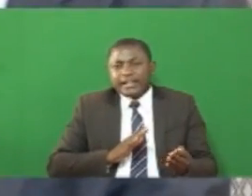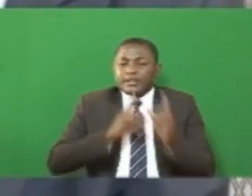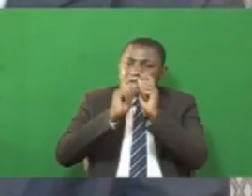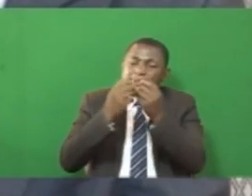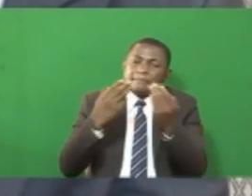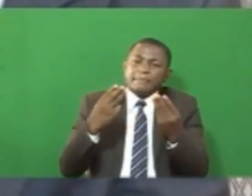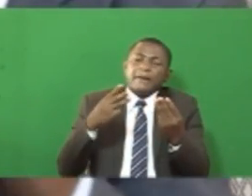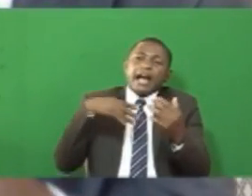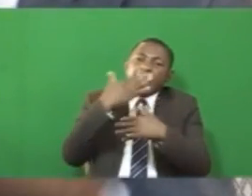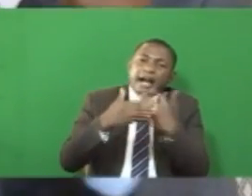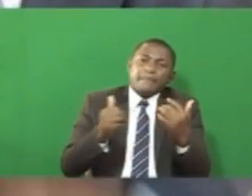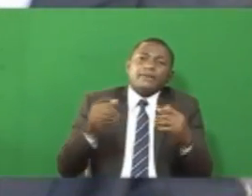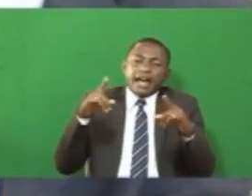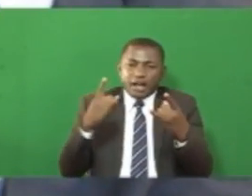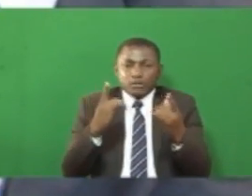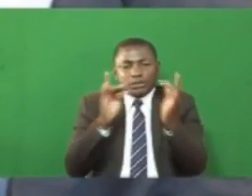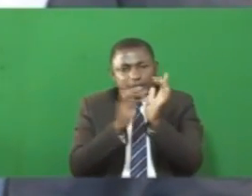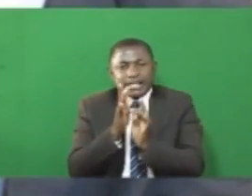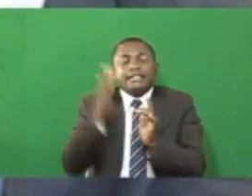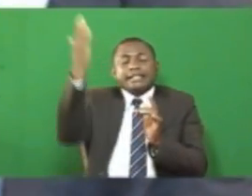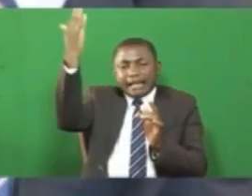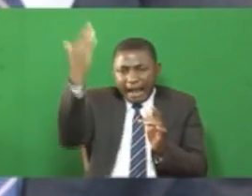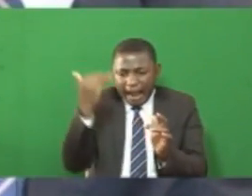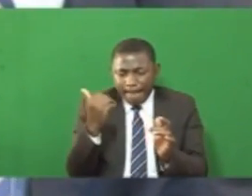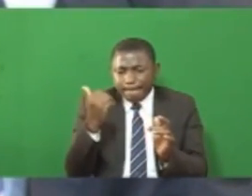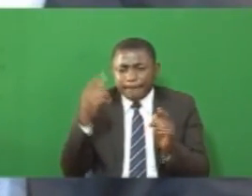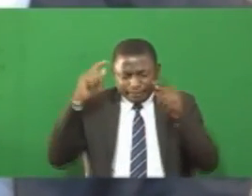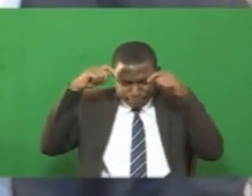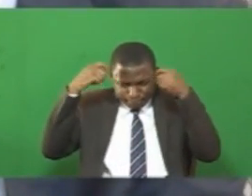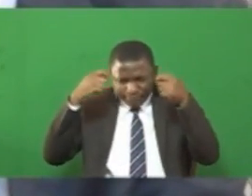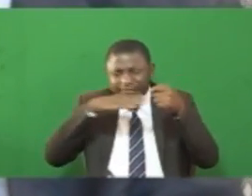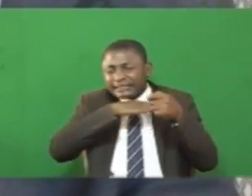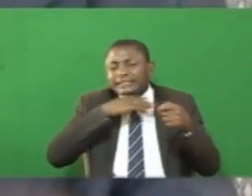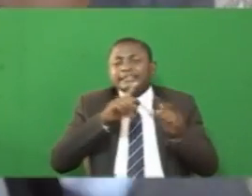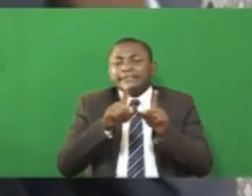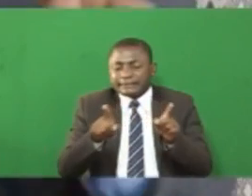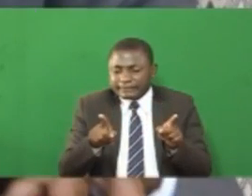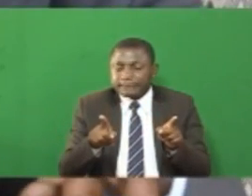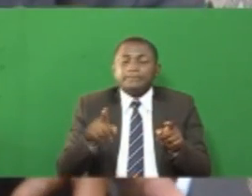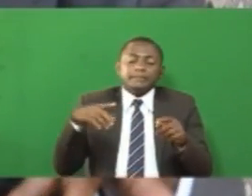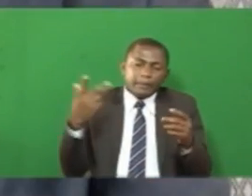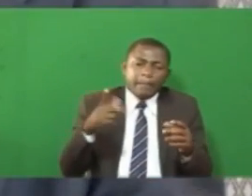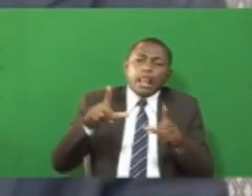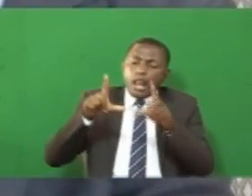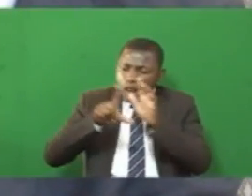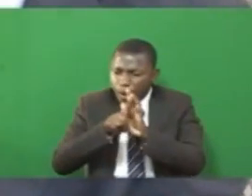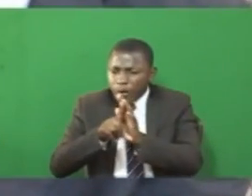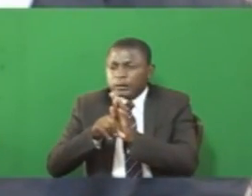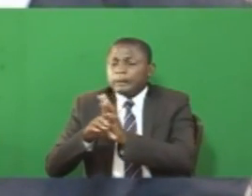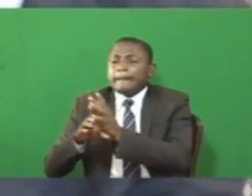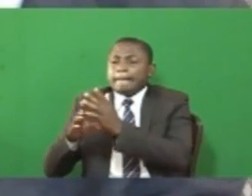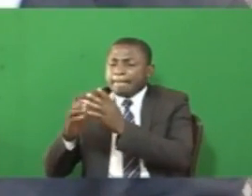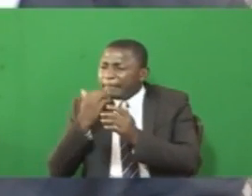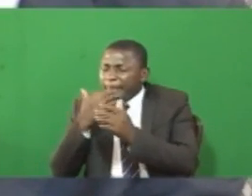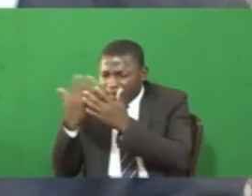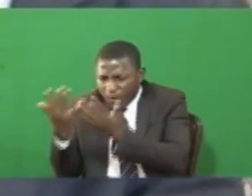naKristu achimuka achizeita muprisita wedu. Saka zvese izvozvo mutsamba dzaPaulo zvinoda kuongororwa kuti paari kuti mutema